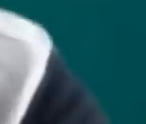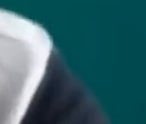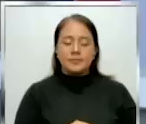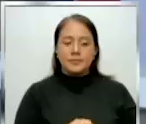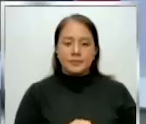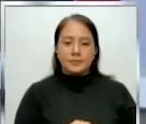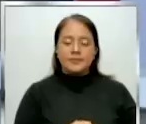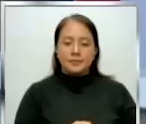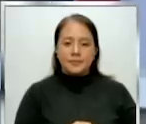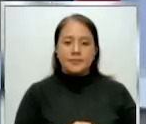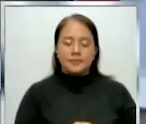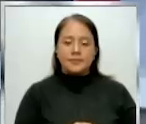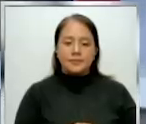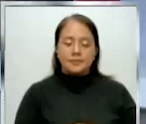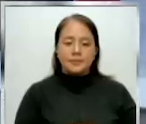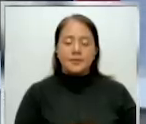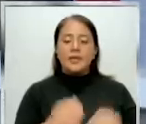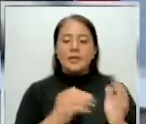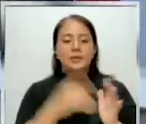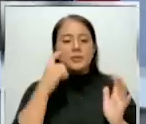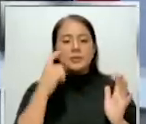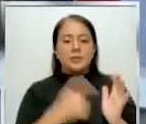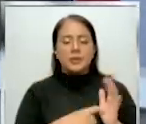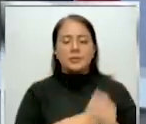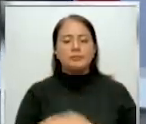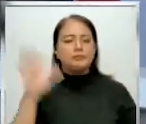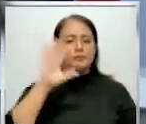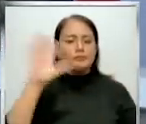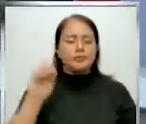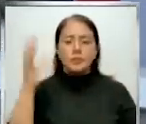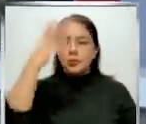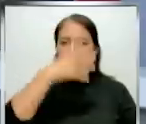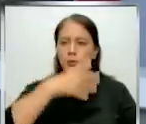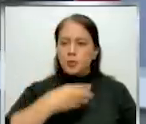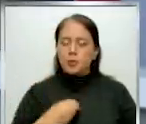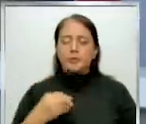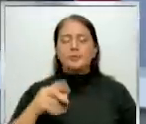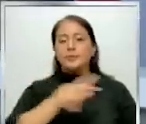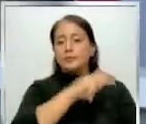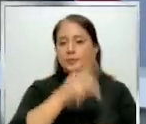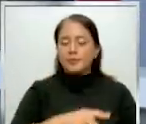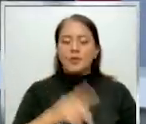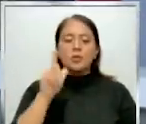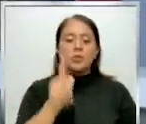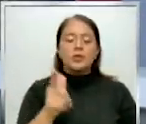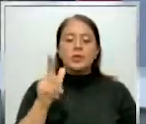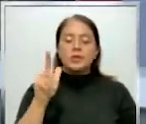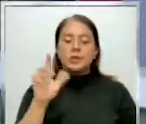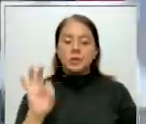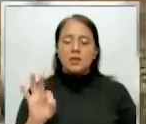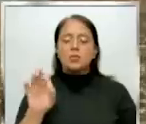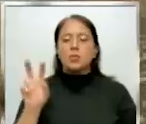Horas. Muling kinilala ang natatanging ganda ng likasyaman ng Pilipinas sa 29th World Travel